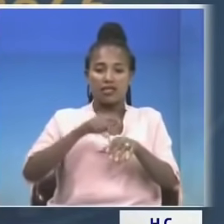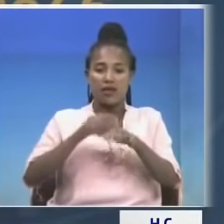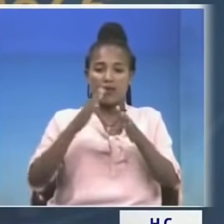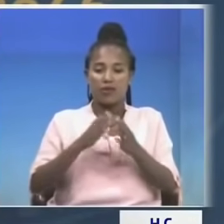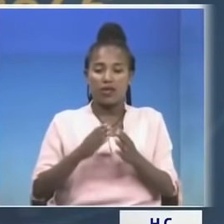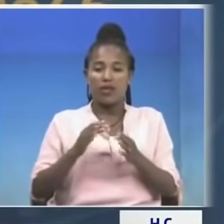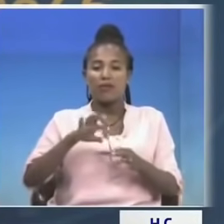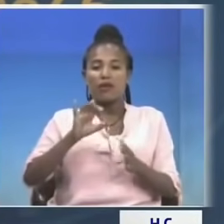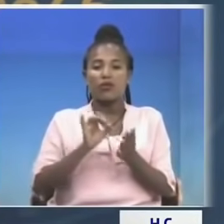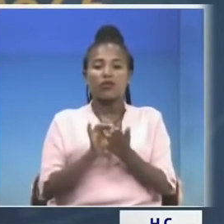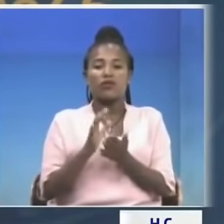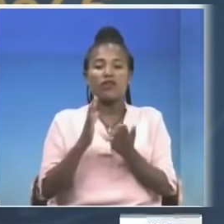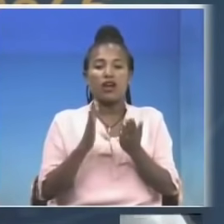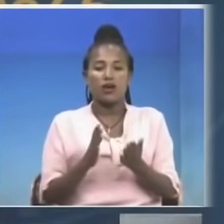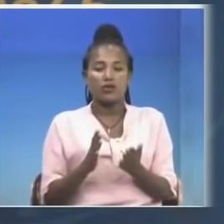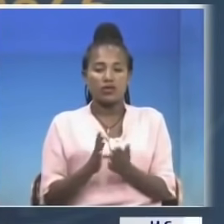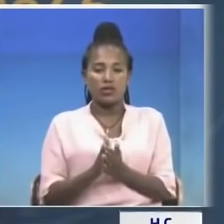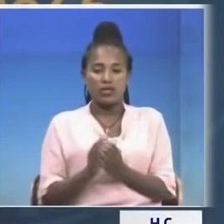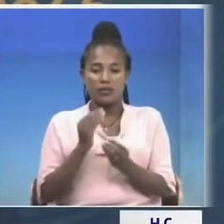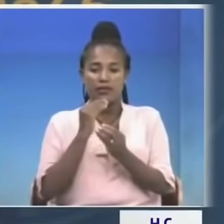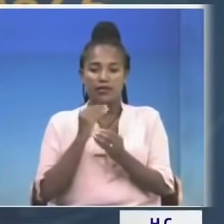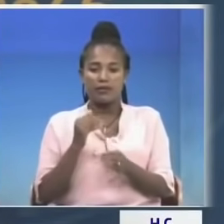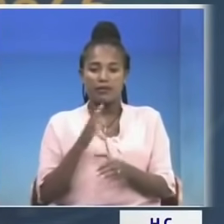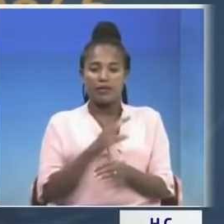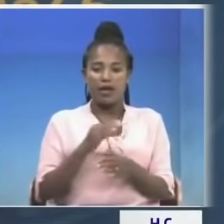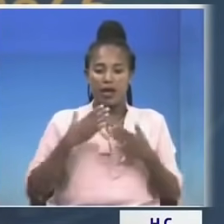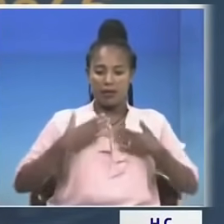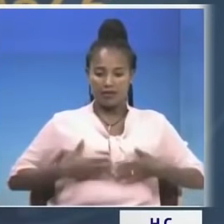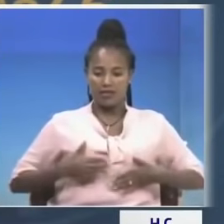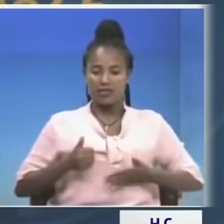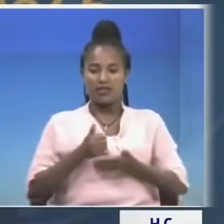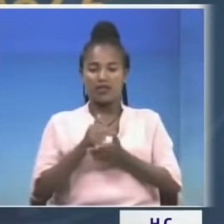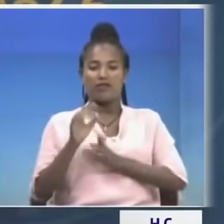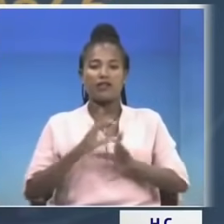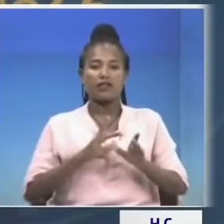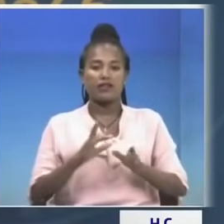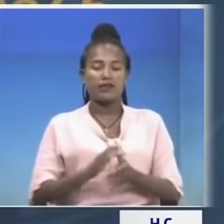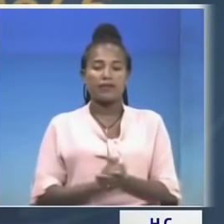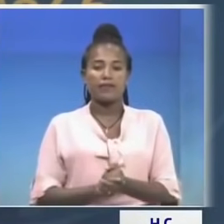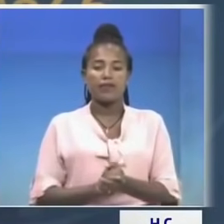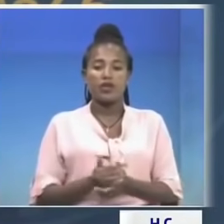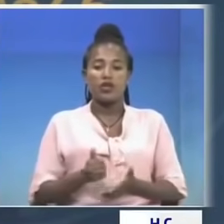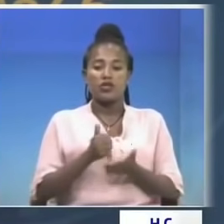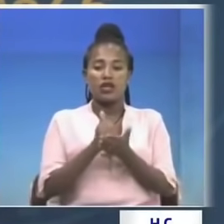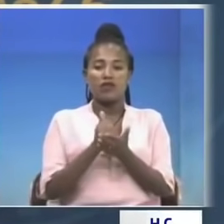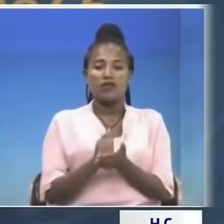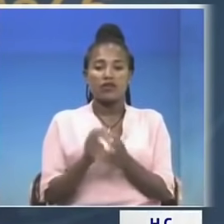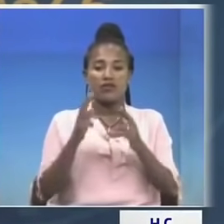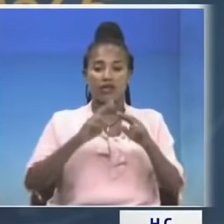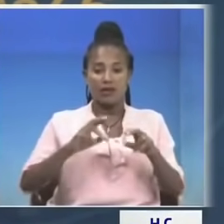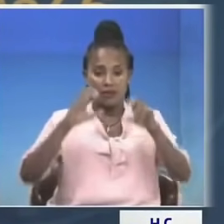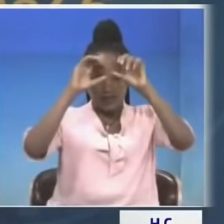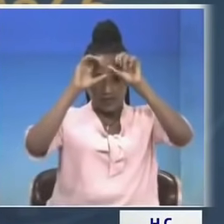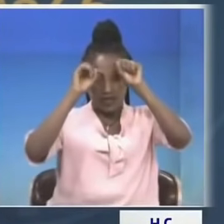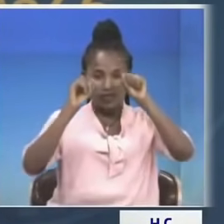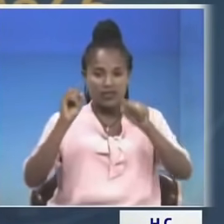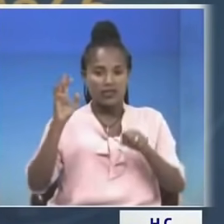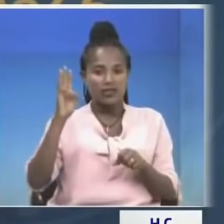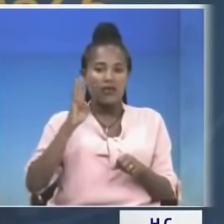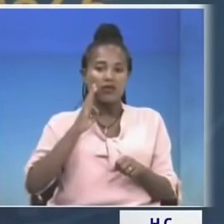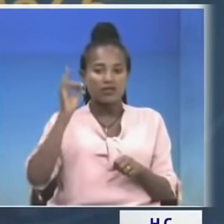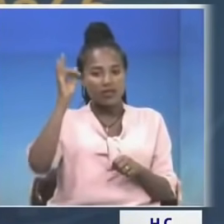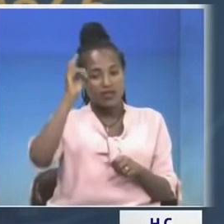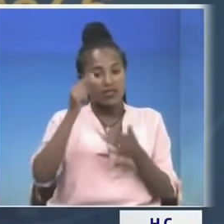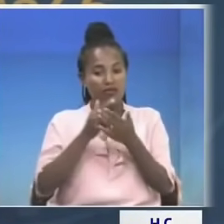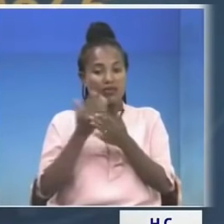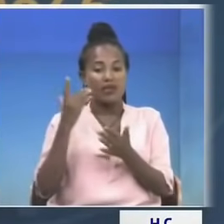ጣቢያዎች ለሚገኙ ተፈናቃዮች የምግብ እህልና አልባሳት ድጋፍ አደረገ። ድጋፉ የኢፌዴሪ ፕሬዝዳንት ሳህለወርቅ ዘውዴ ከዚህ በፊት